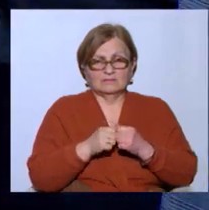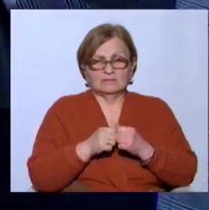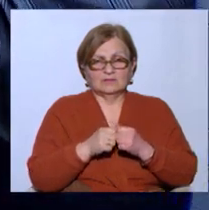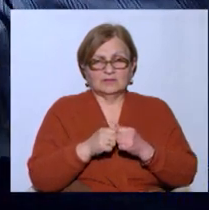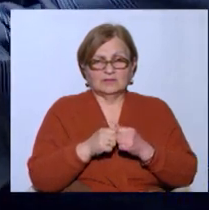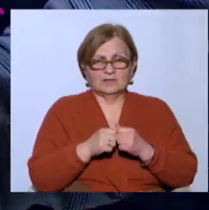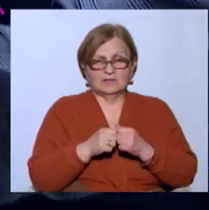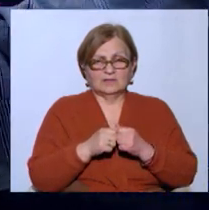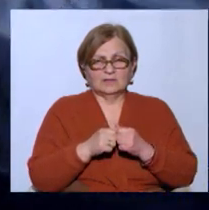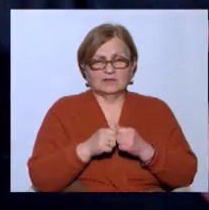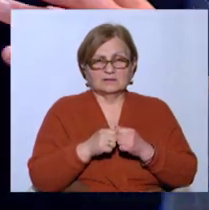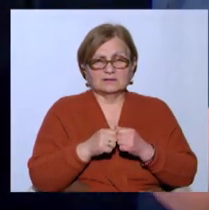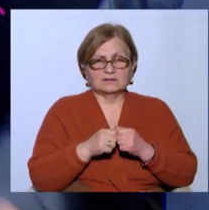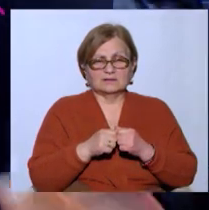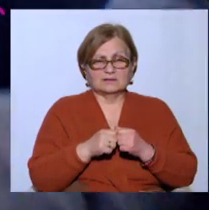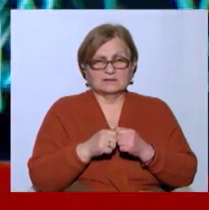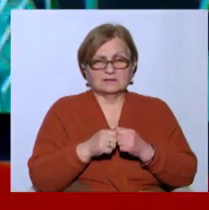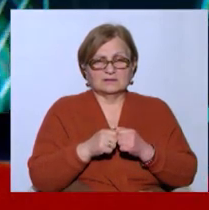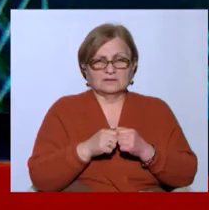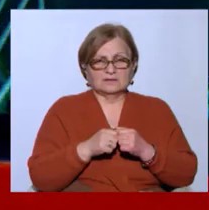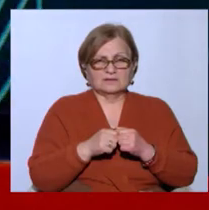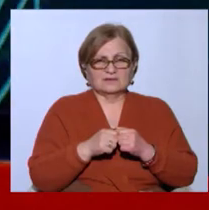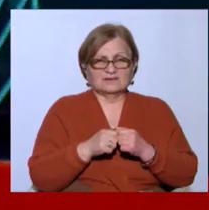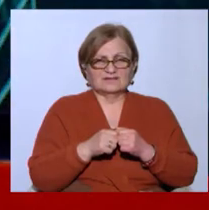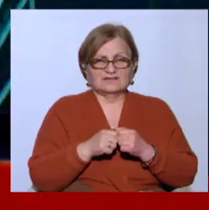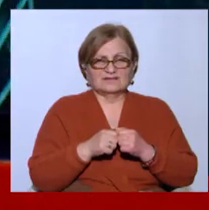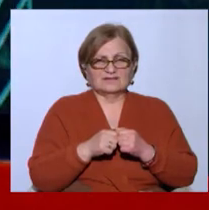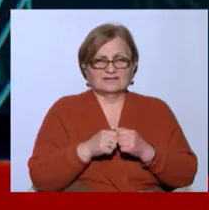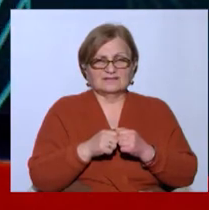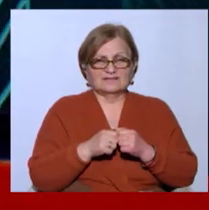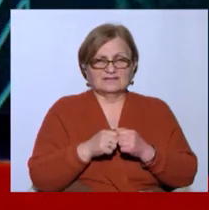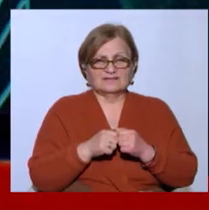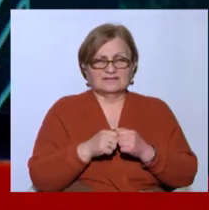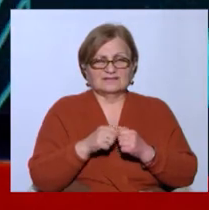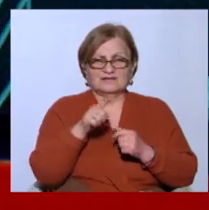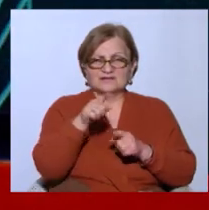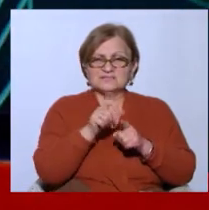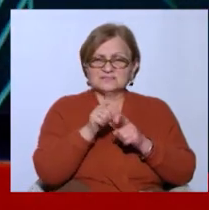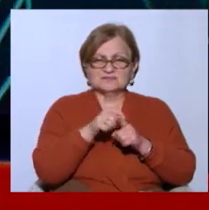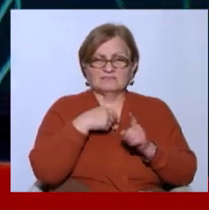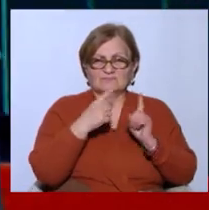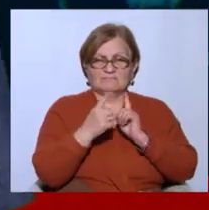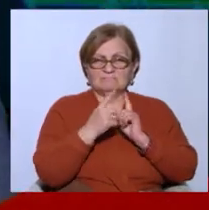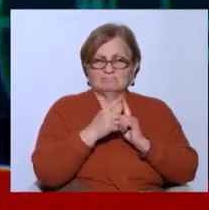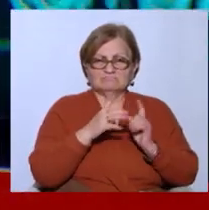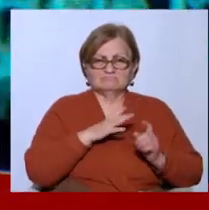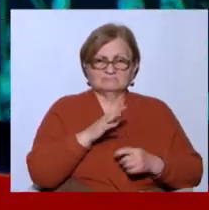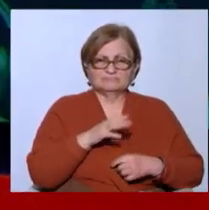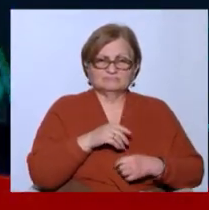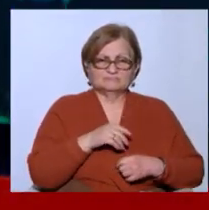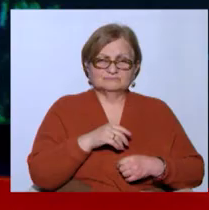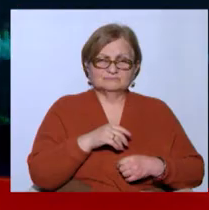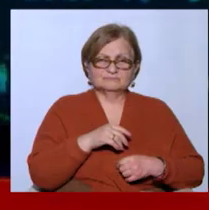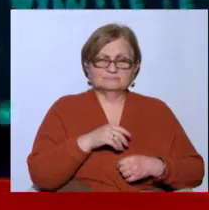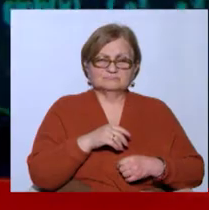სიმართლე გითხრათ, ეს სიტყვა აქამდე არ შემხვედრია, სანამ მასწავლებლობდი მათემატიკას. და აღინიშნება ინგლისურად არის combination და